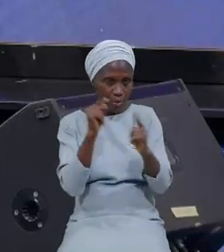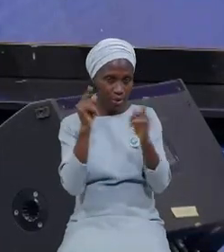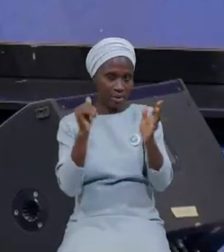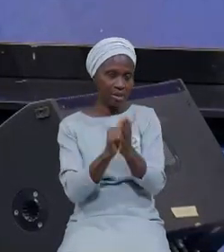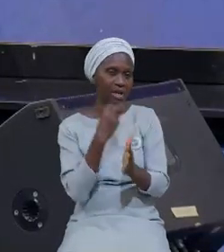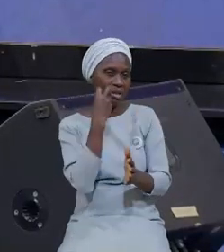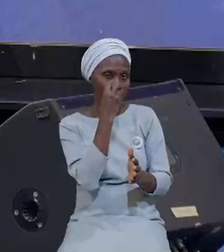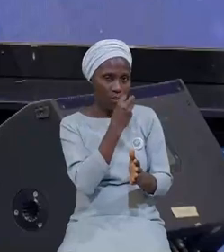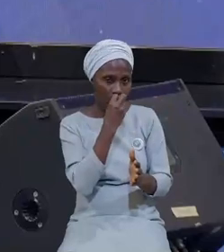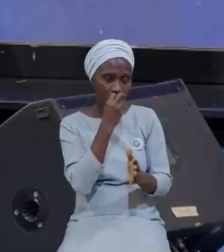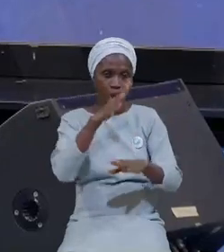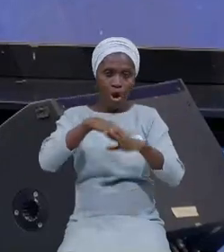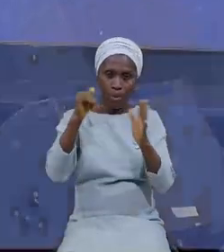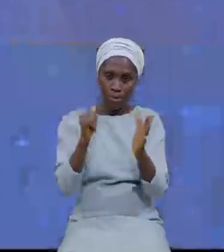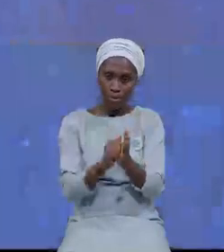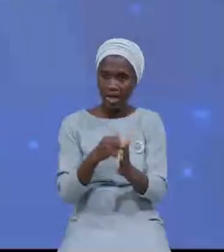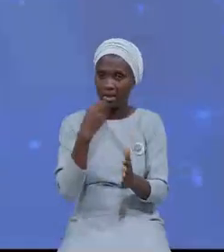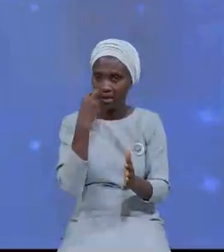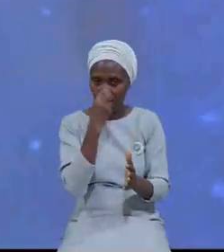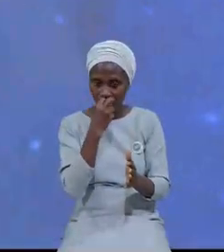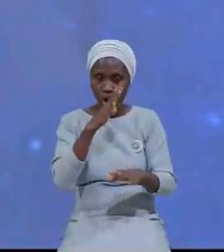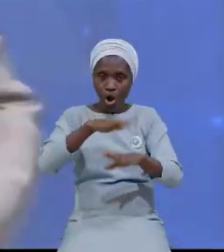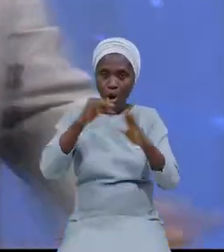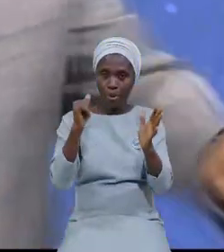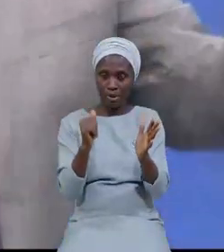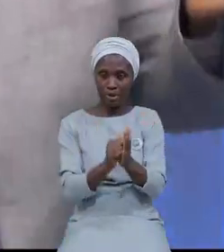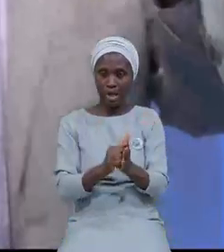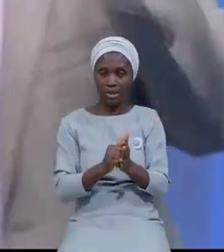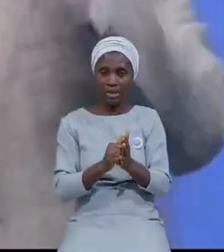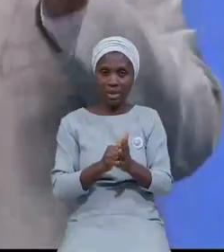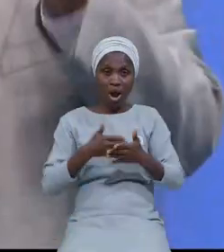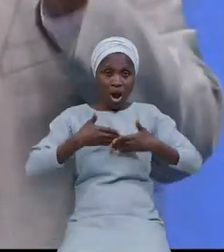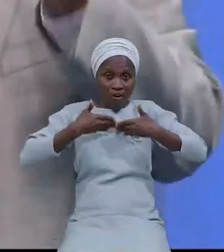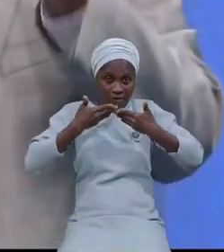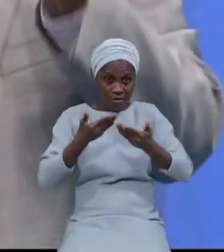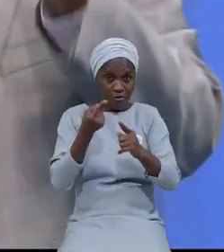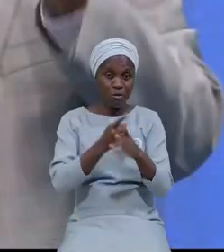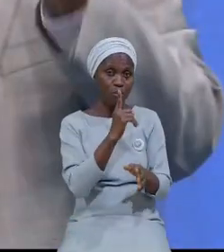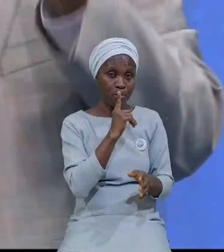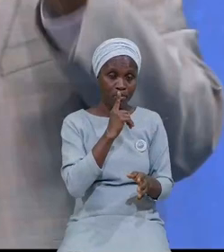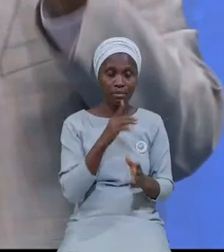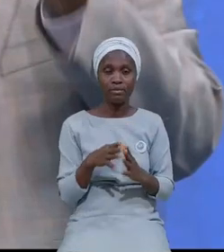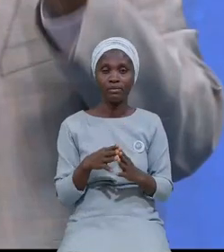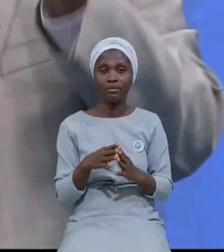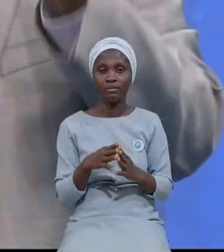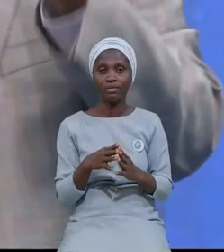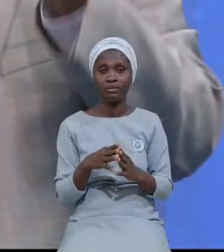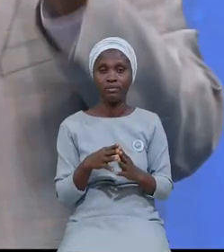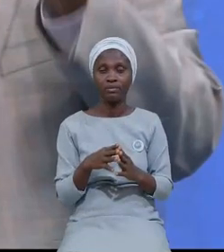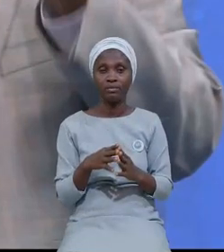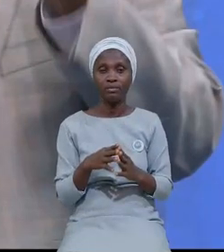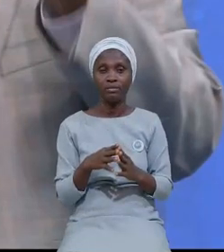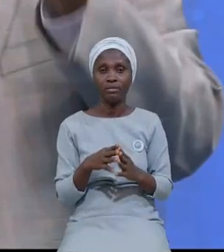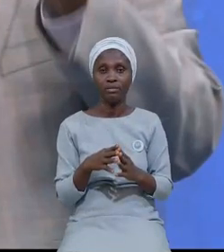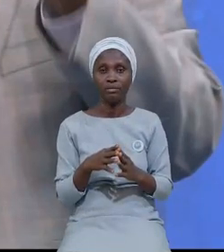ce point sur ces propos sur cette confession je bâtirai mon